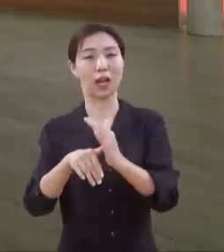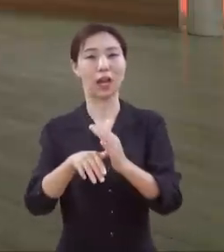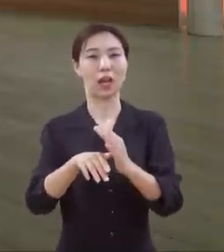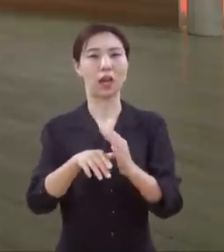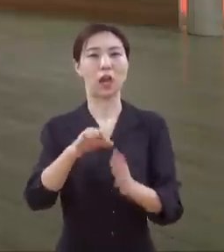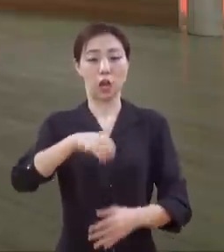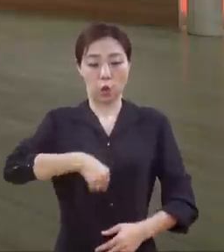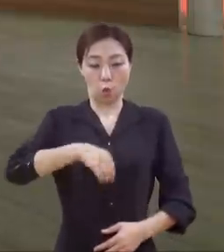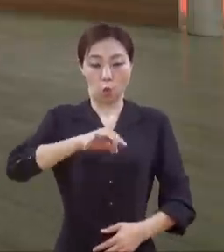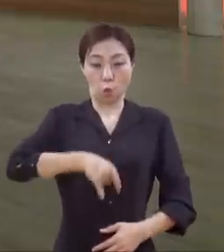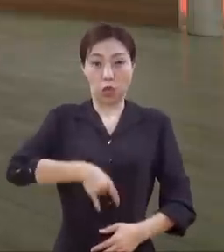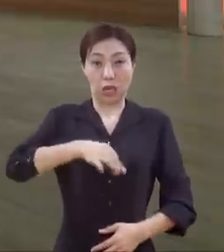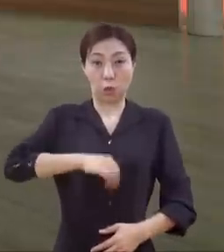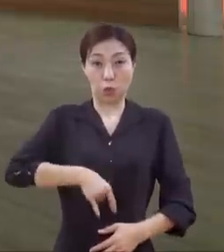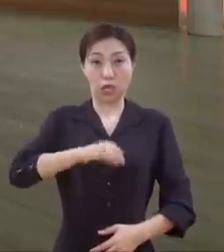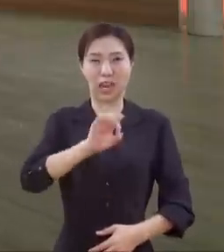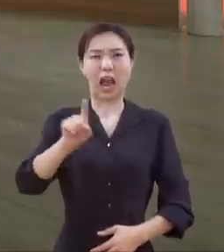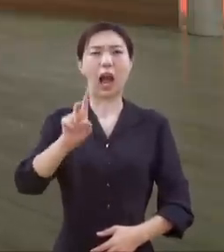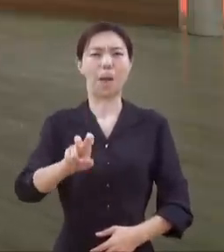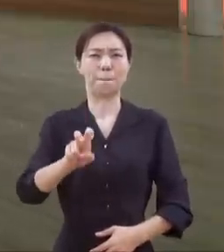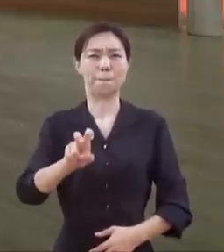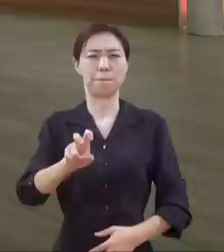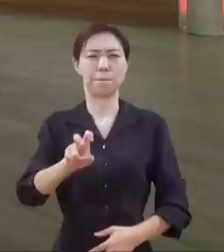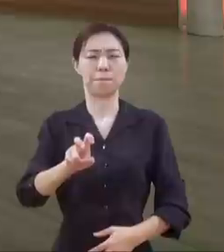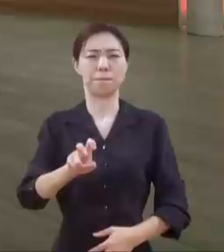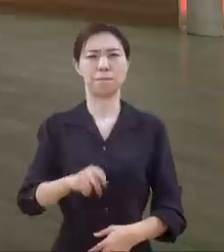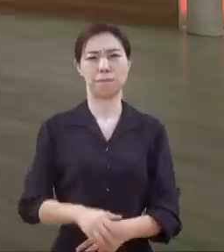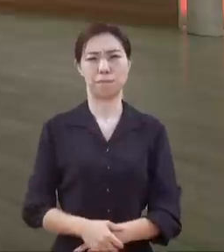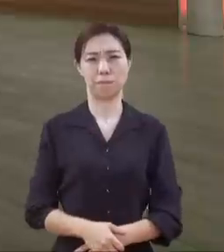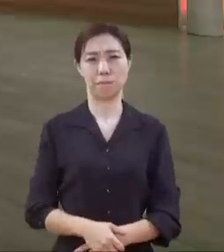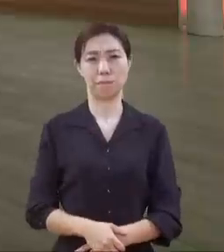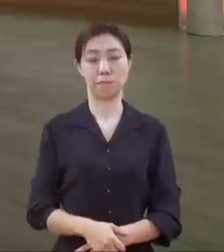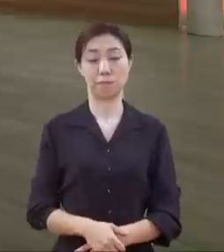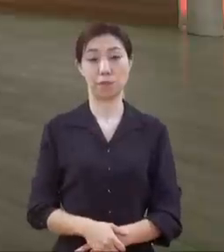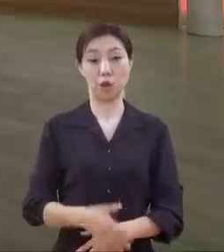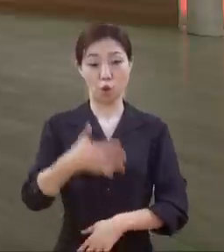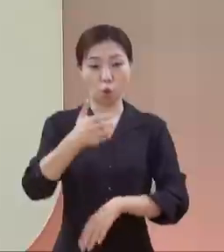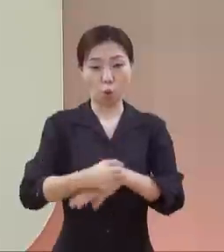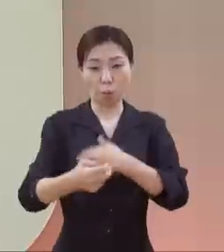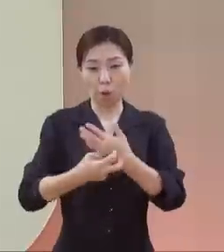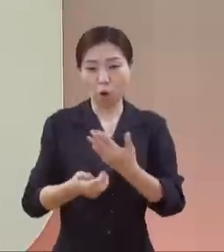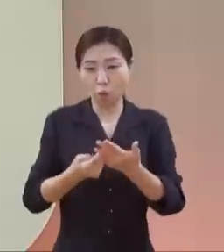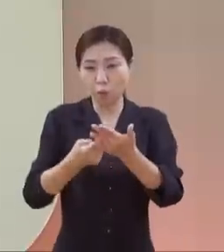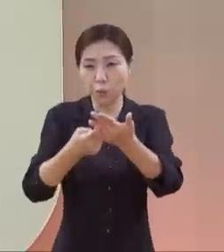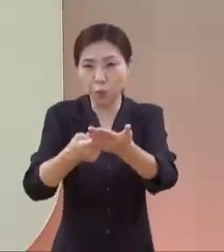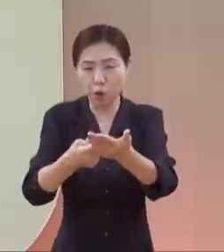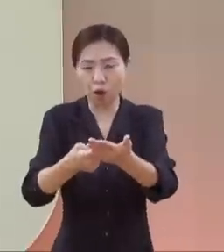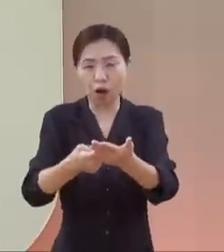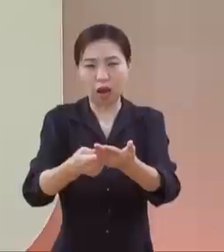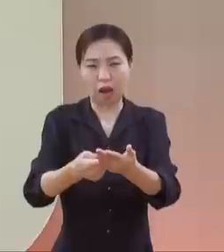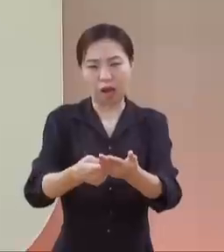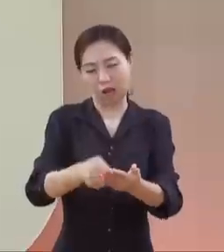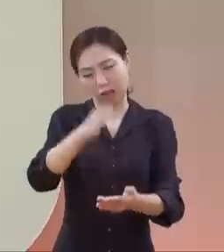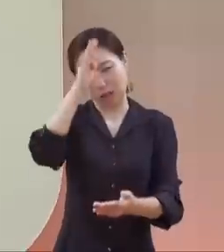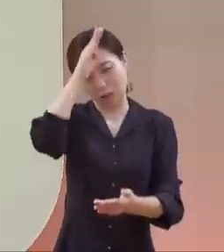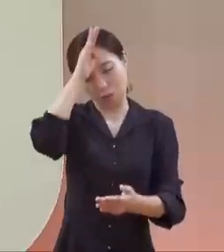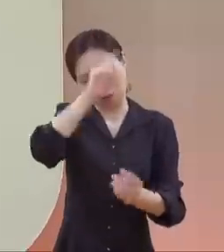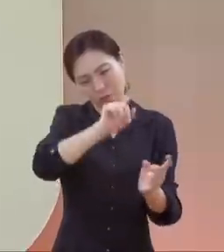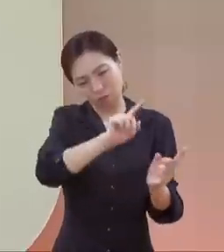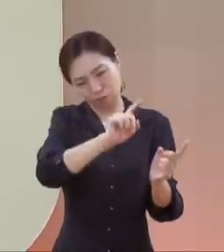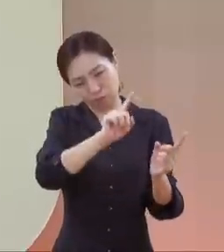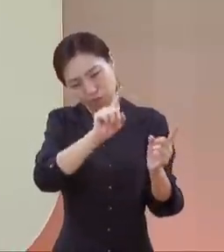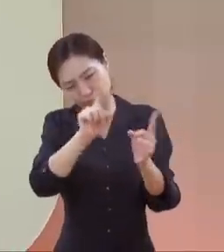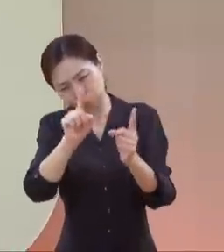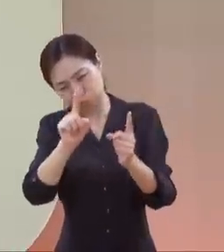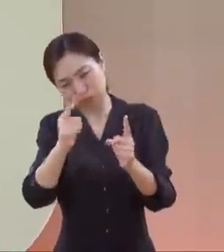되었는데 그렇게 이제 수술을 받고 투병 생활을 하게 되면서 왜 나한테 이런 시련이 왔나